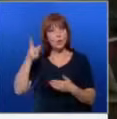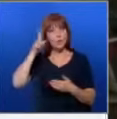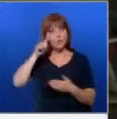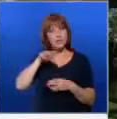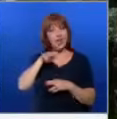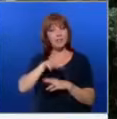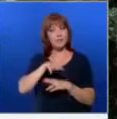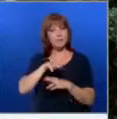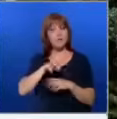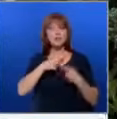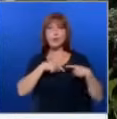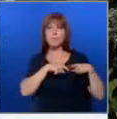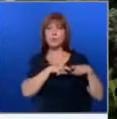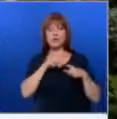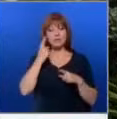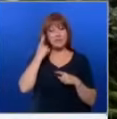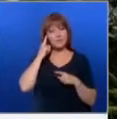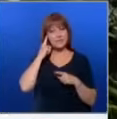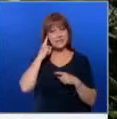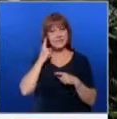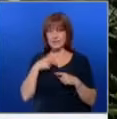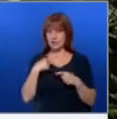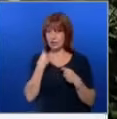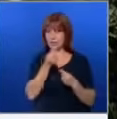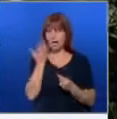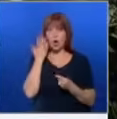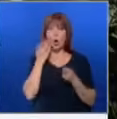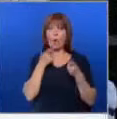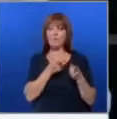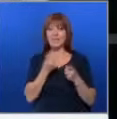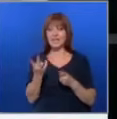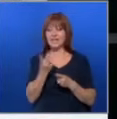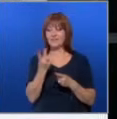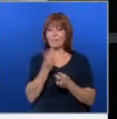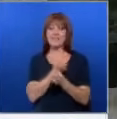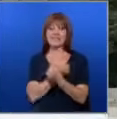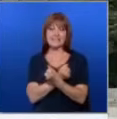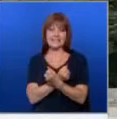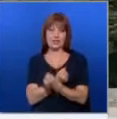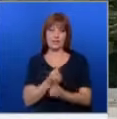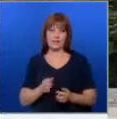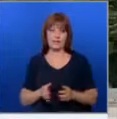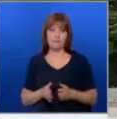наблюдаващият прокурор по делото да прецени дали да бъдат повдигнати обвинения на двамата задържани.